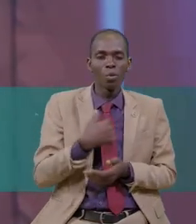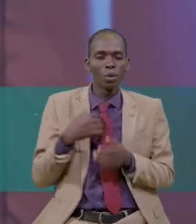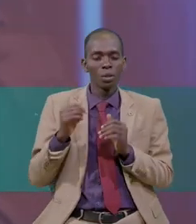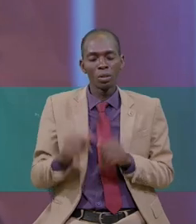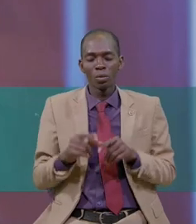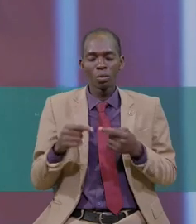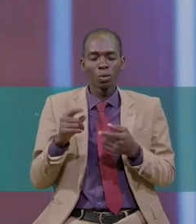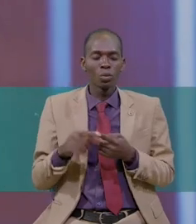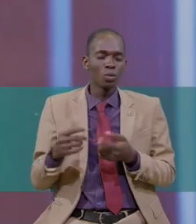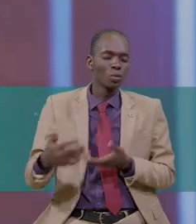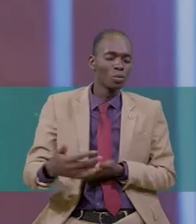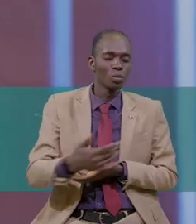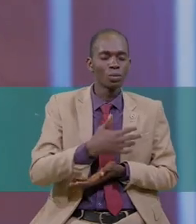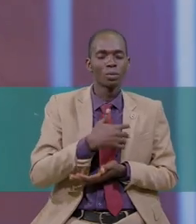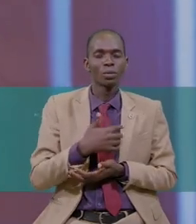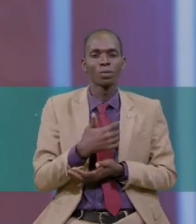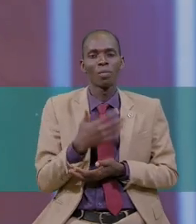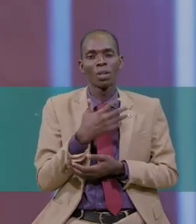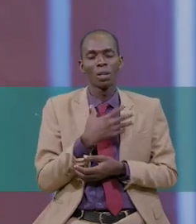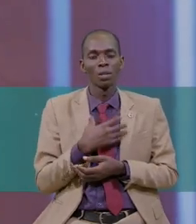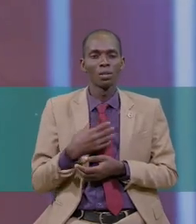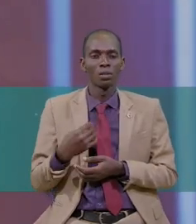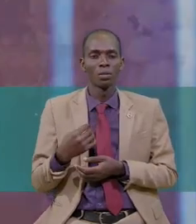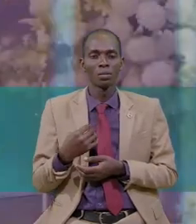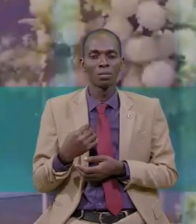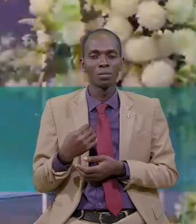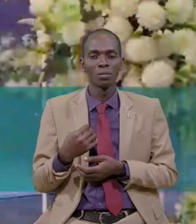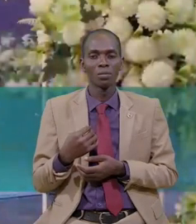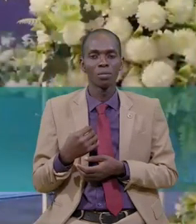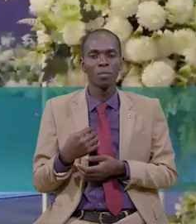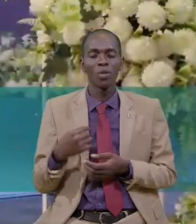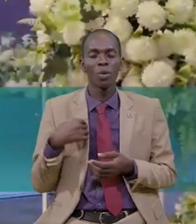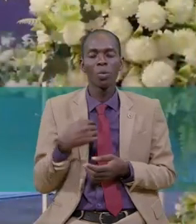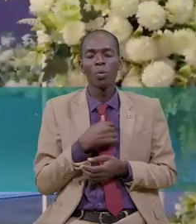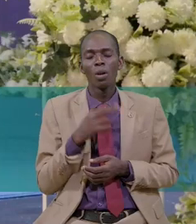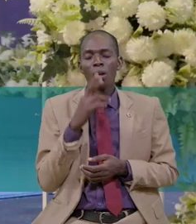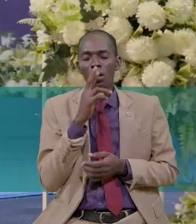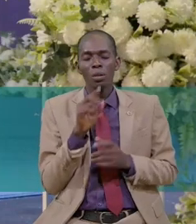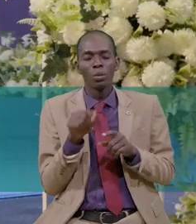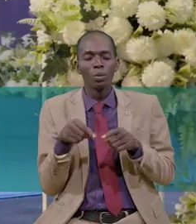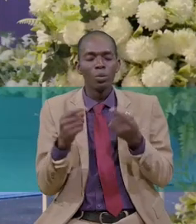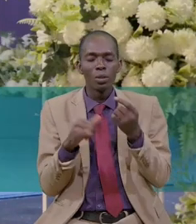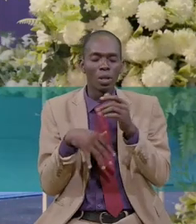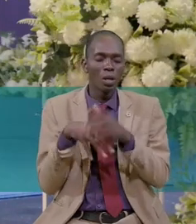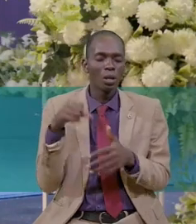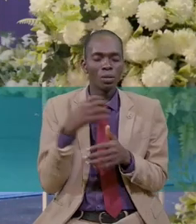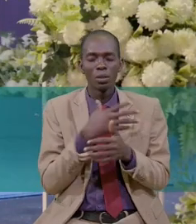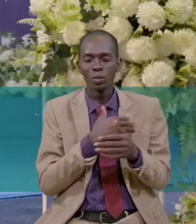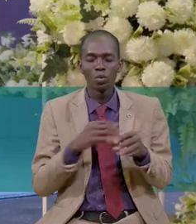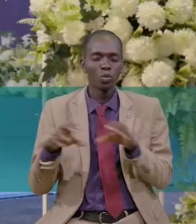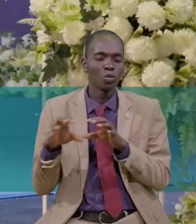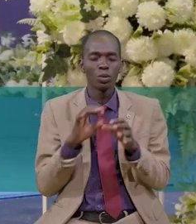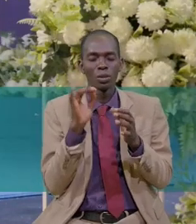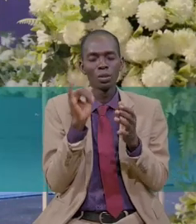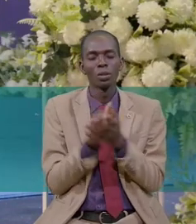nous pouvons moissonner, conduit dans la fin des temps pour la rédemption, nous sortons et nous faisons